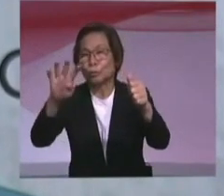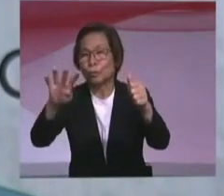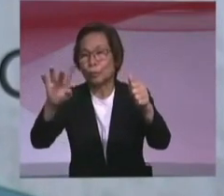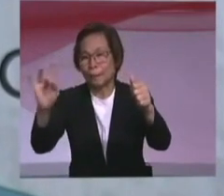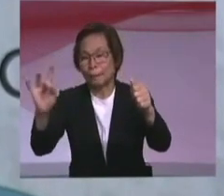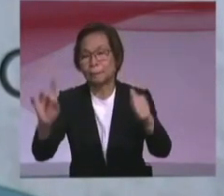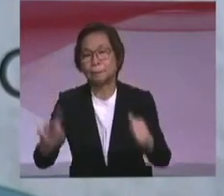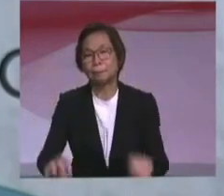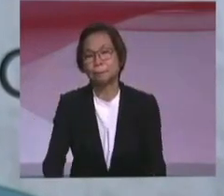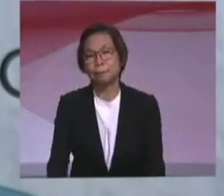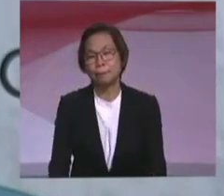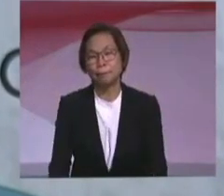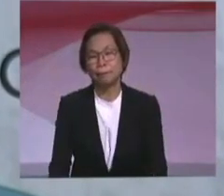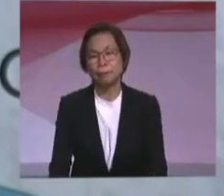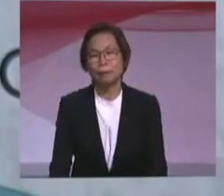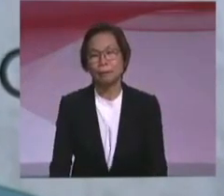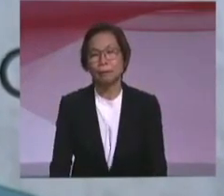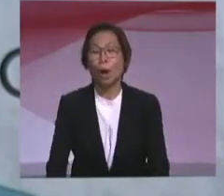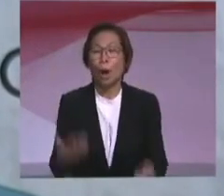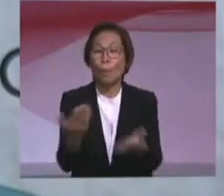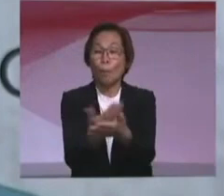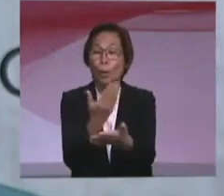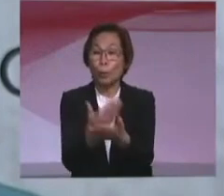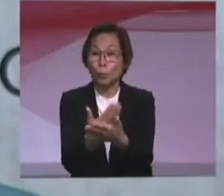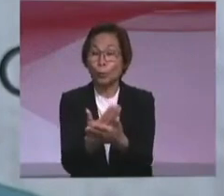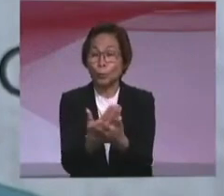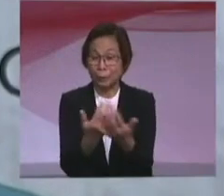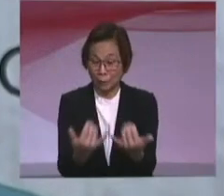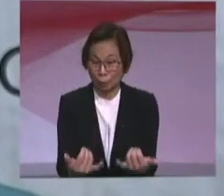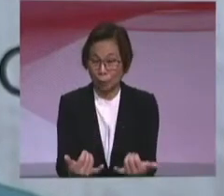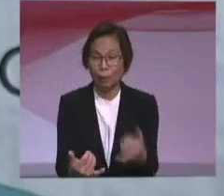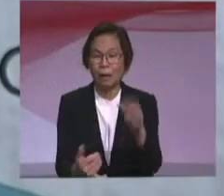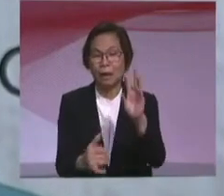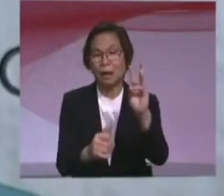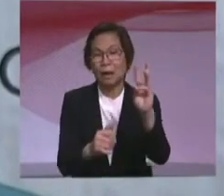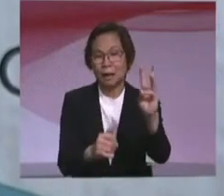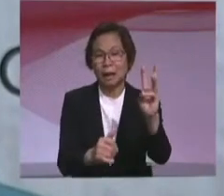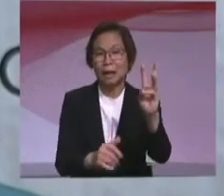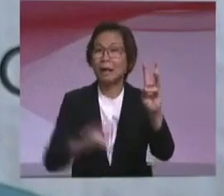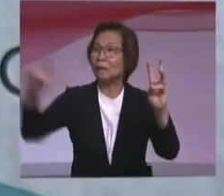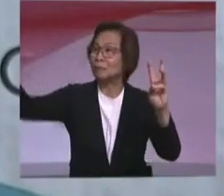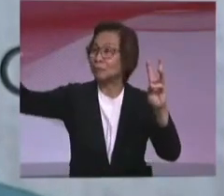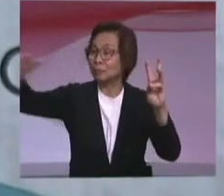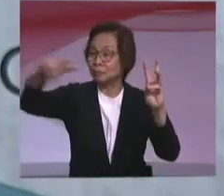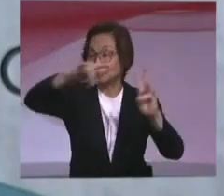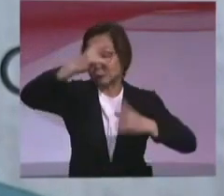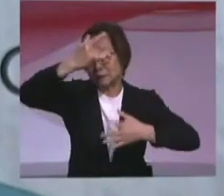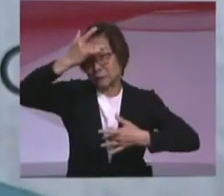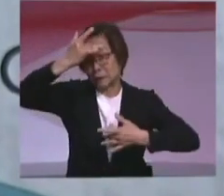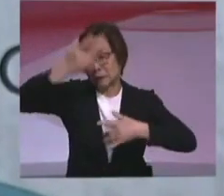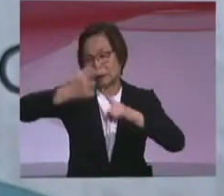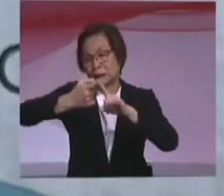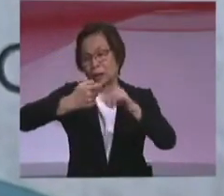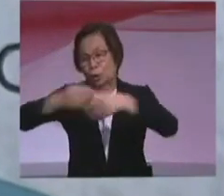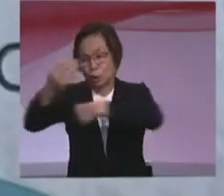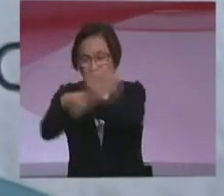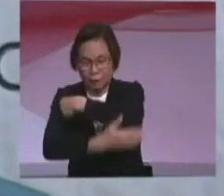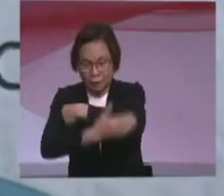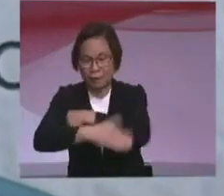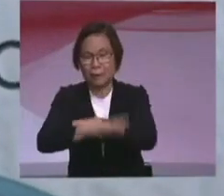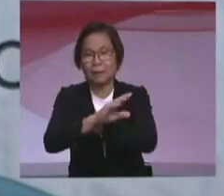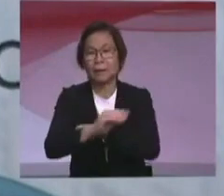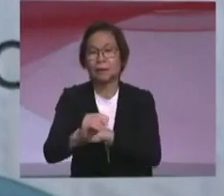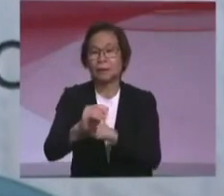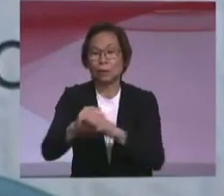10,748 kes. Daripada jumlah kes baru hari ini, terdapat 6 kes import yang mendapat jangkitan dari luar negara.